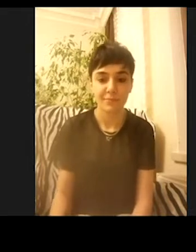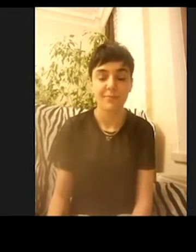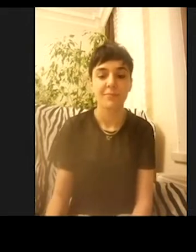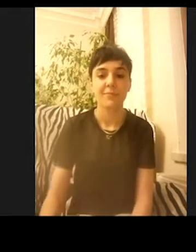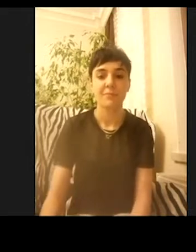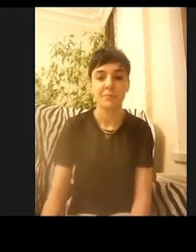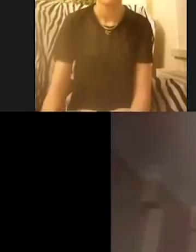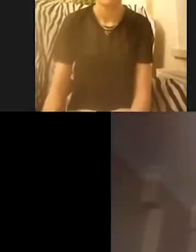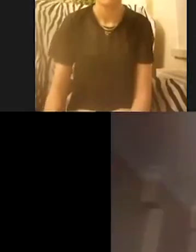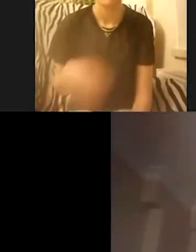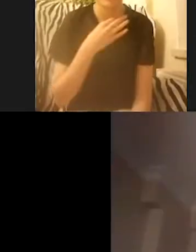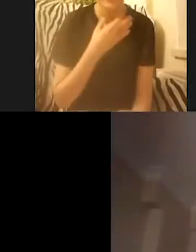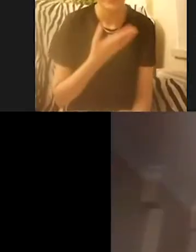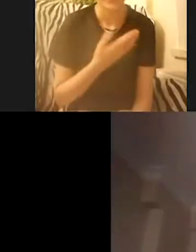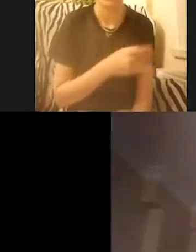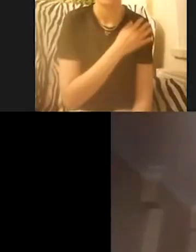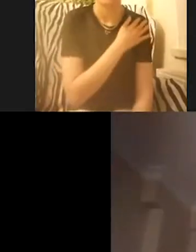Thank you, Ömer.